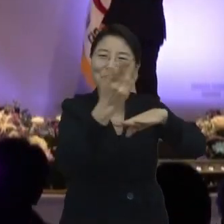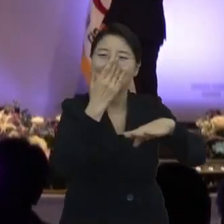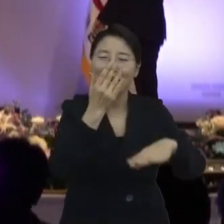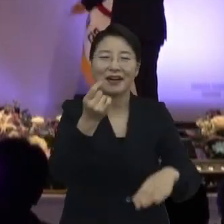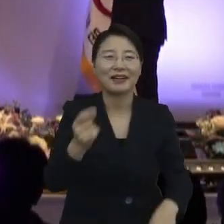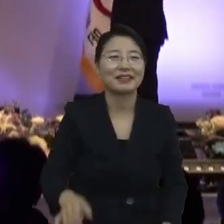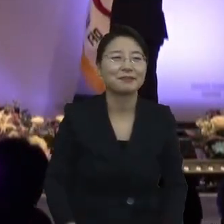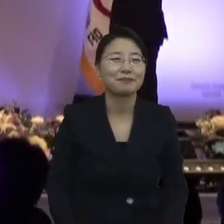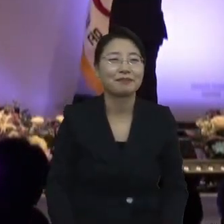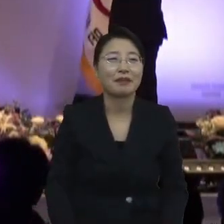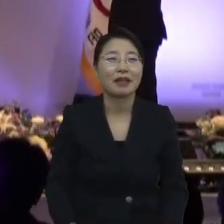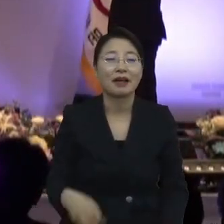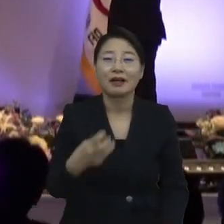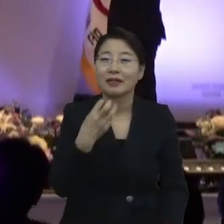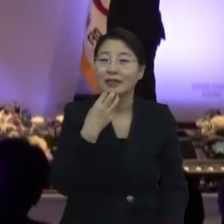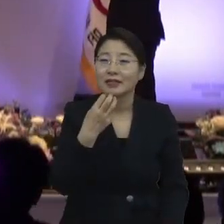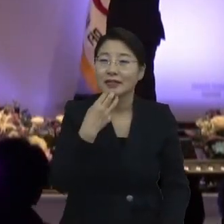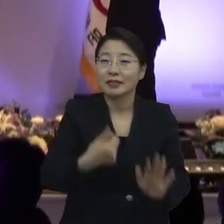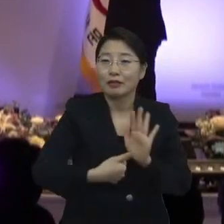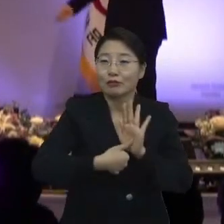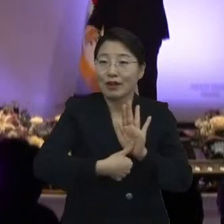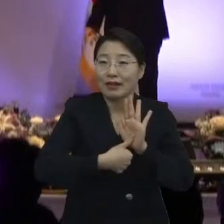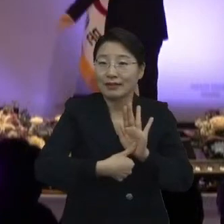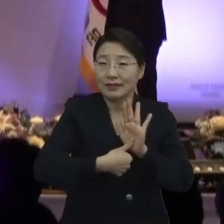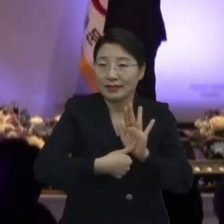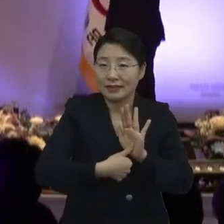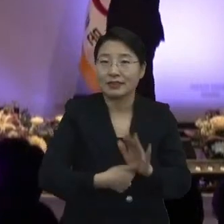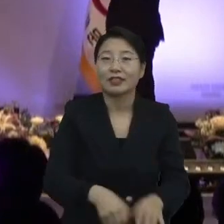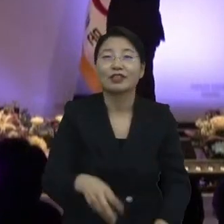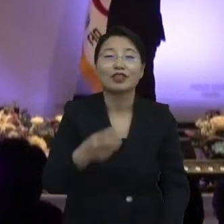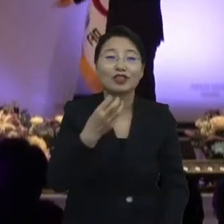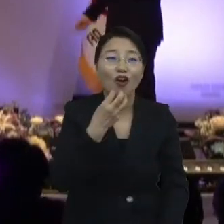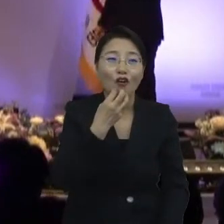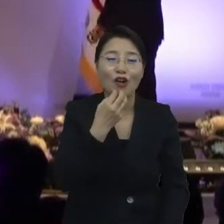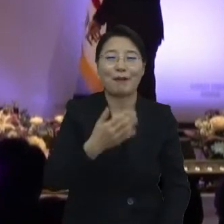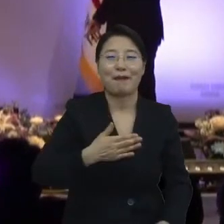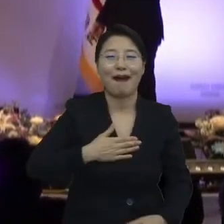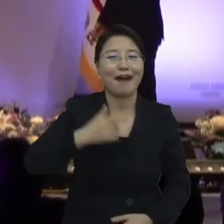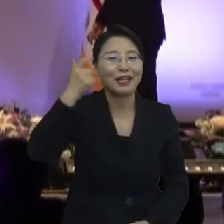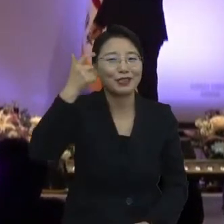서울의 브랜드 전략을 보고 계십니다. 서울 마이 서울은 뭐 이미 다 알고 계실 거고요.